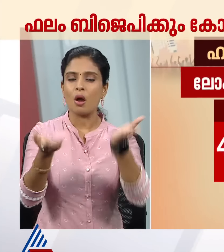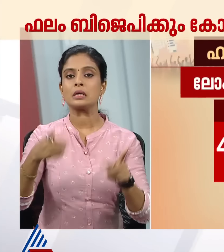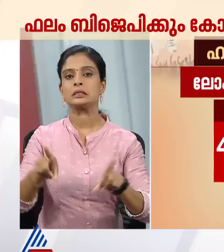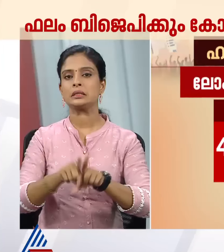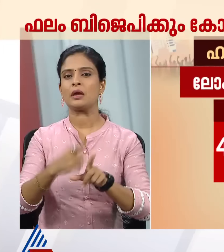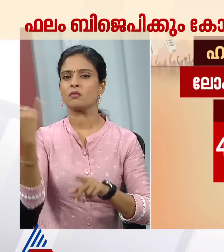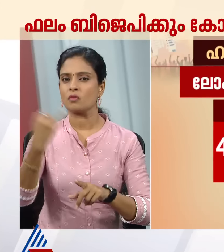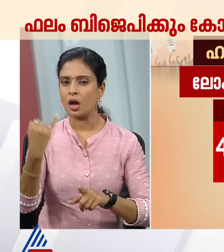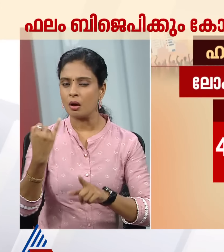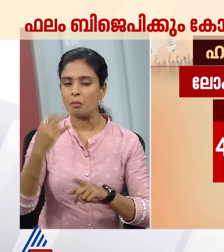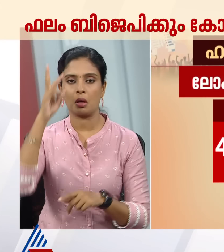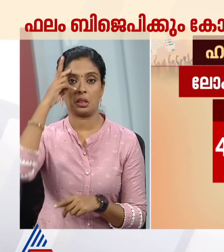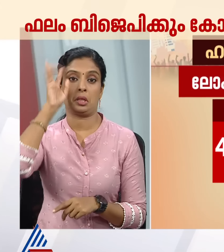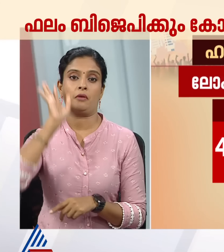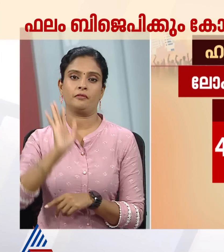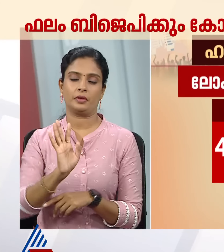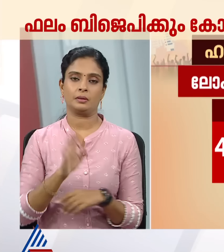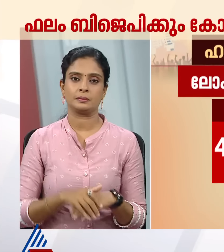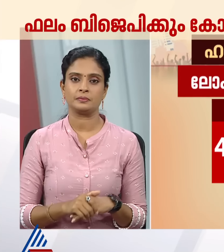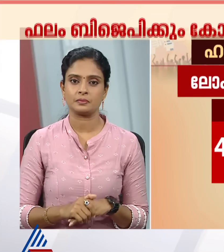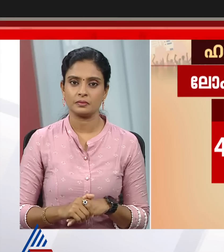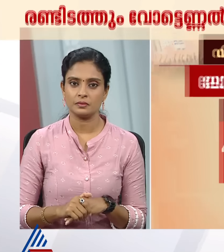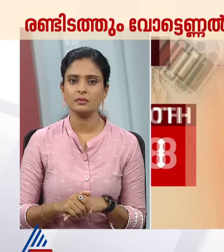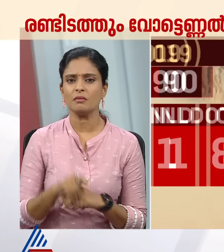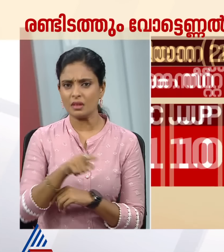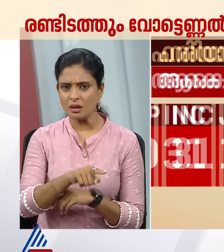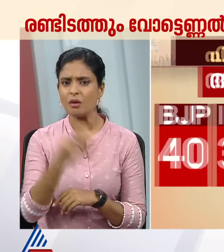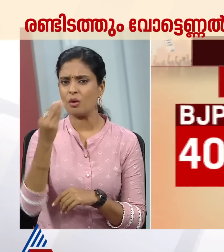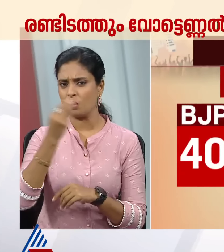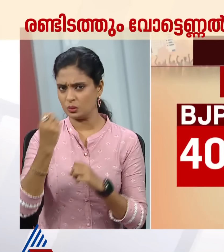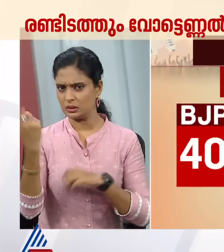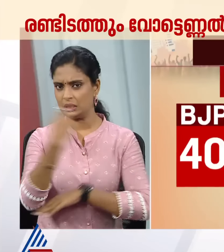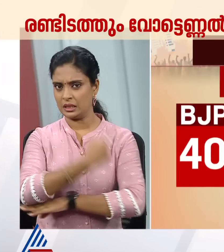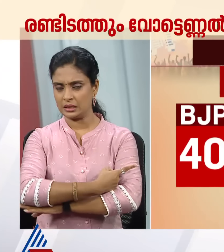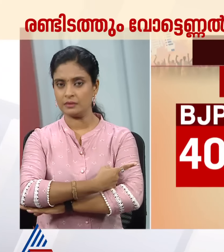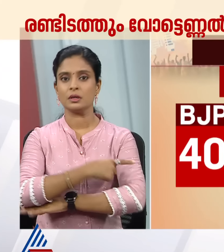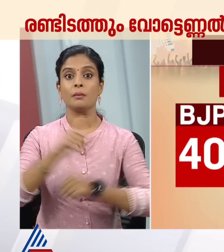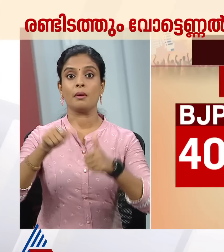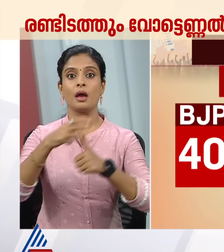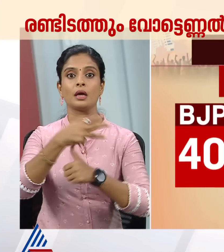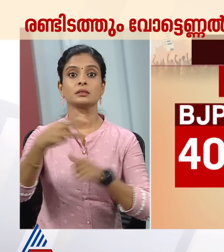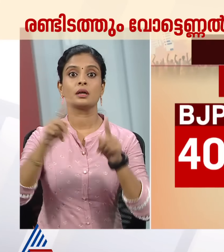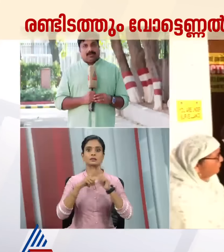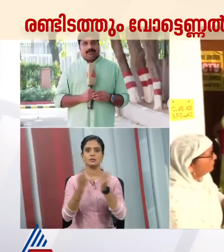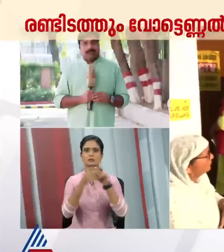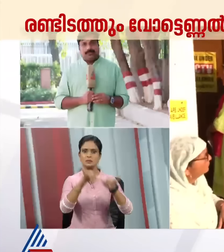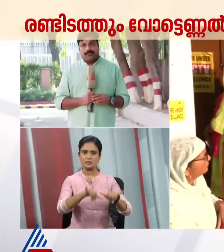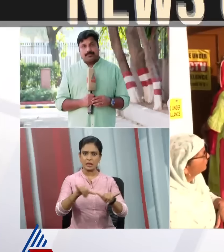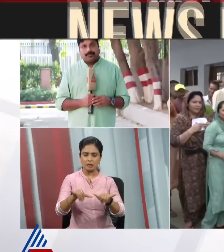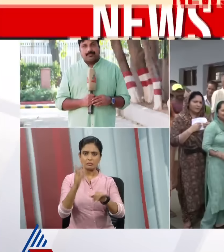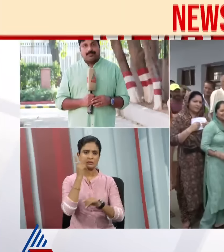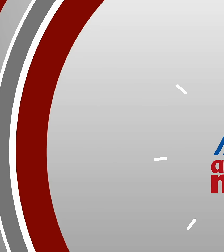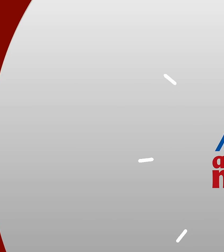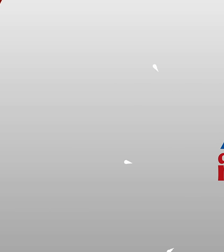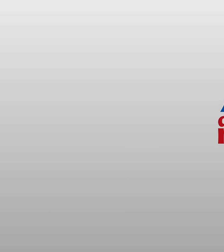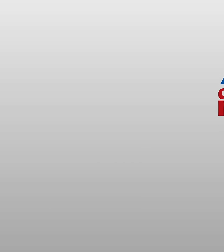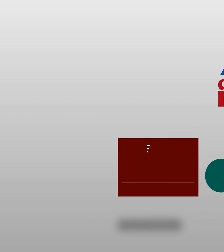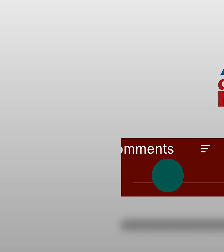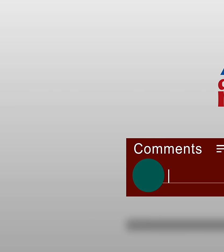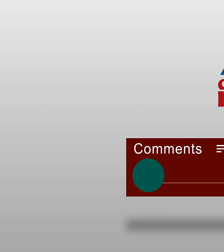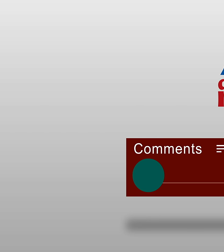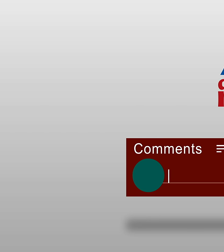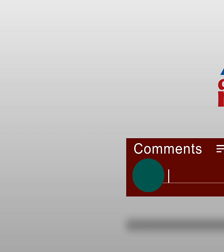തള്ളിക്കളയാൻ കഴിയില്ല എന്നാണ് അവിടുത്തെ ഒരു പ്രാഥമികമായ, അല്ലെങ്കിൽ അവിടെ ഒരു 3 കുറച്ചു ദിവസം നമ്മൾ നടത്തിയ യാത്രയുടെ അടിസ്ഥാനത്തിൽ വിലയിരുത്തുന്നത്.